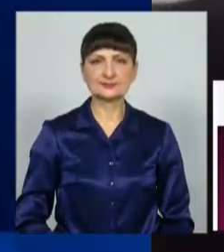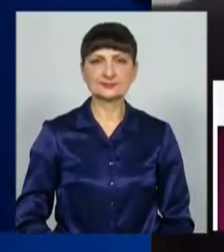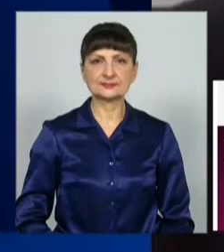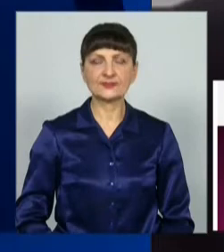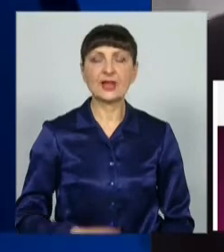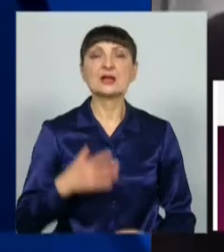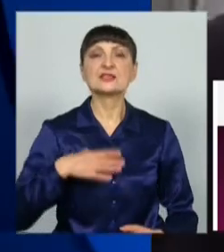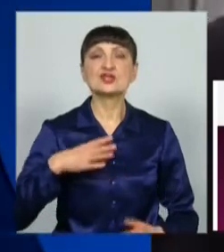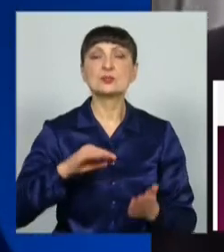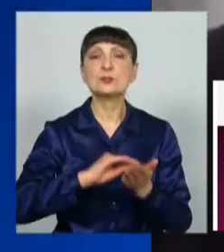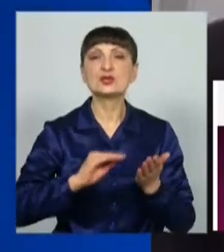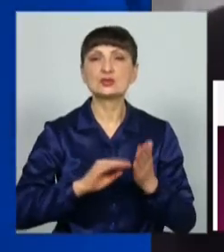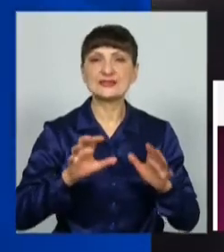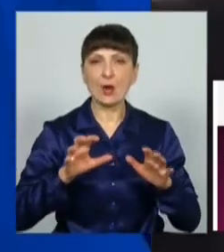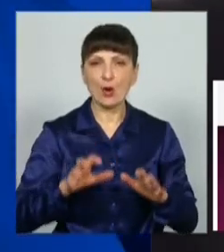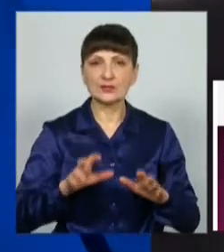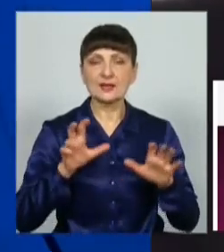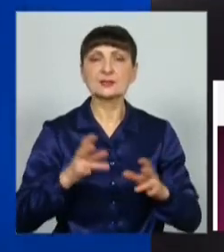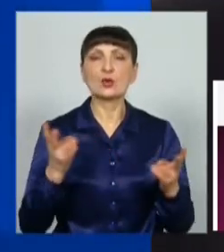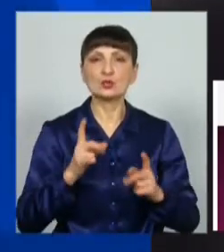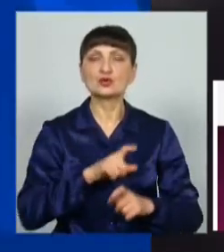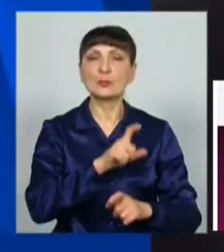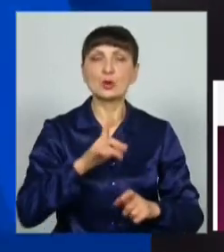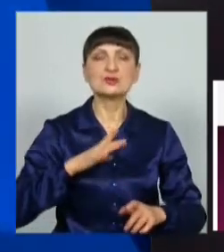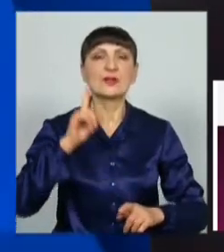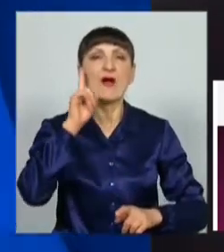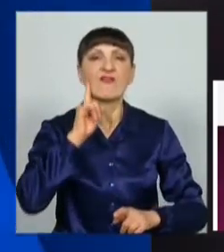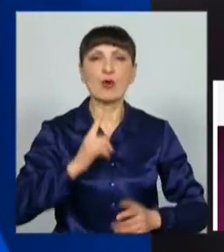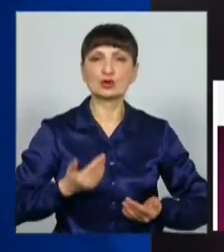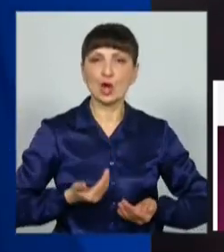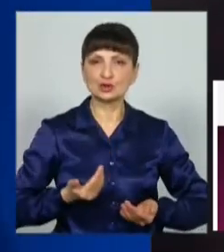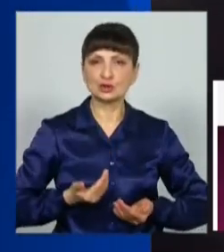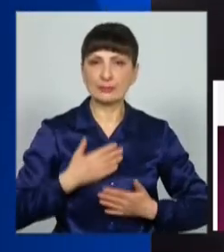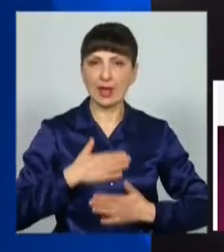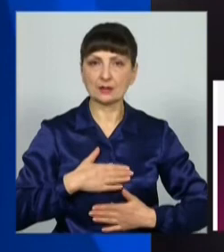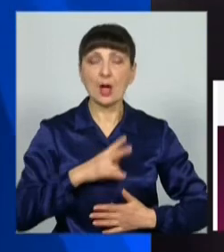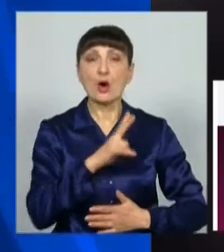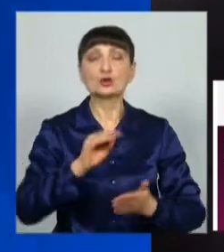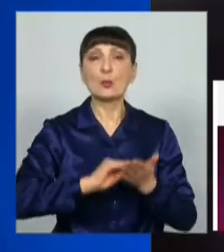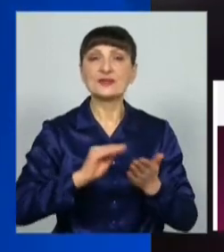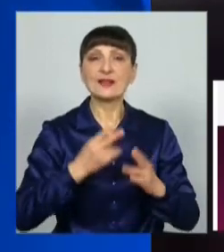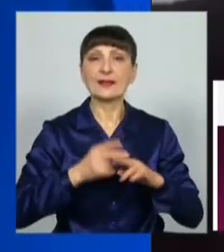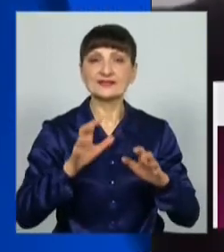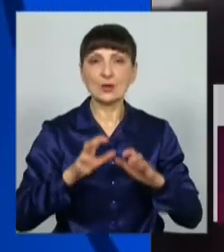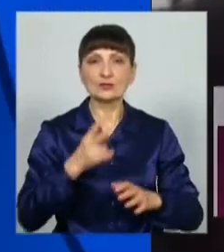Для чего пишутся законы? Законы нужны для того, чтобы людям было комфортно жить. Мы уверены, что те, кто писал этот закон,